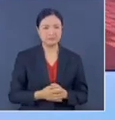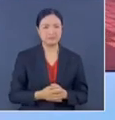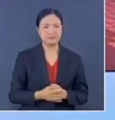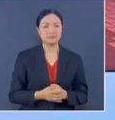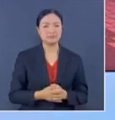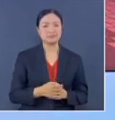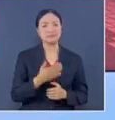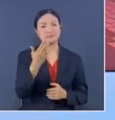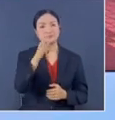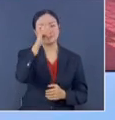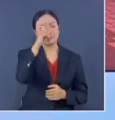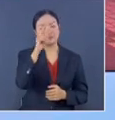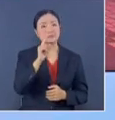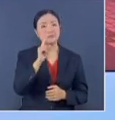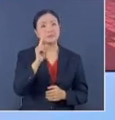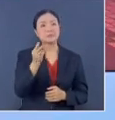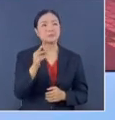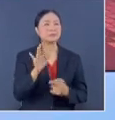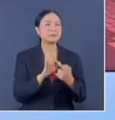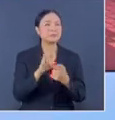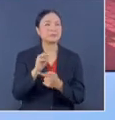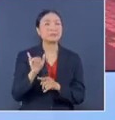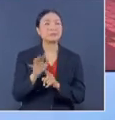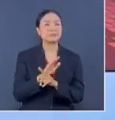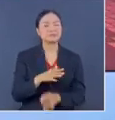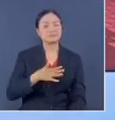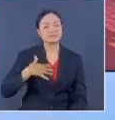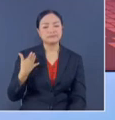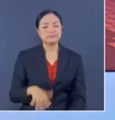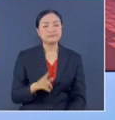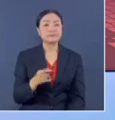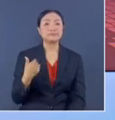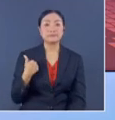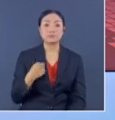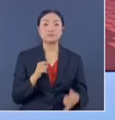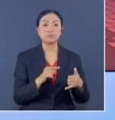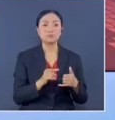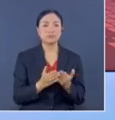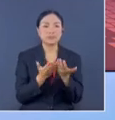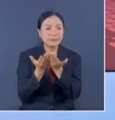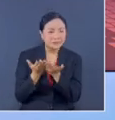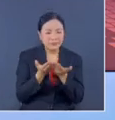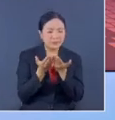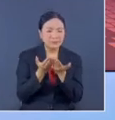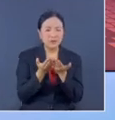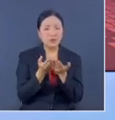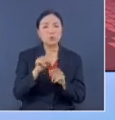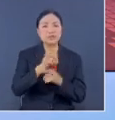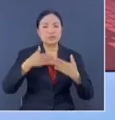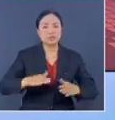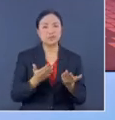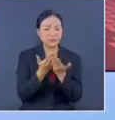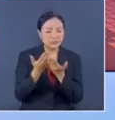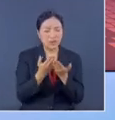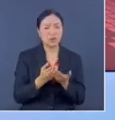นข่าวนี้นะคะทำเอานักแสดงสาวเมย์พิชนาเนี่ยถึงกับออกอาการเซ็งไม่น้อยนะคะเมื่อเธอต้องเป่าเค้กในห้องคนเดียวนะคะเนื่องจาก